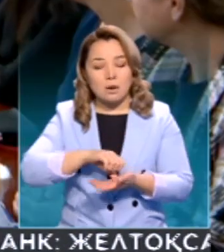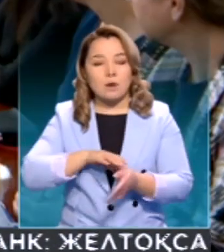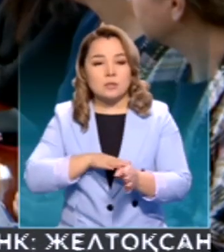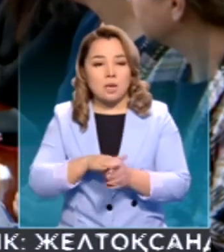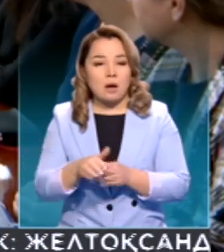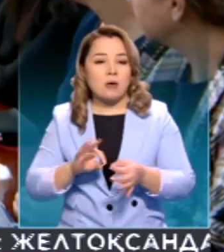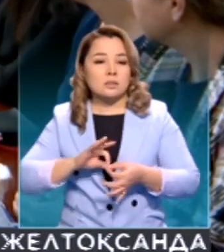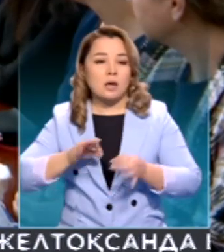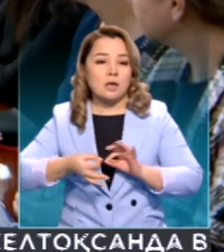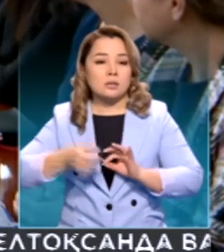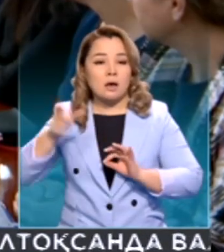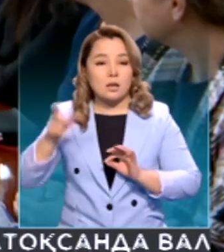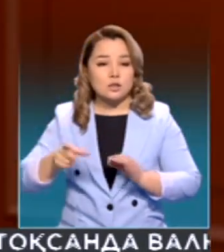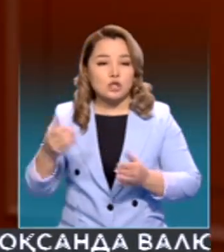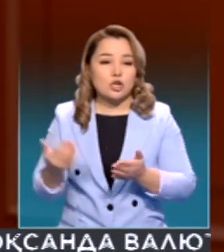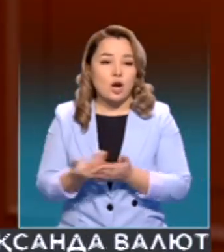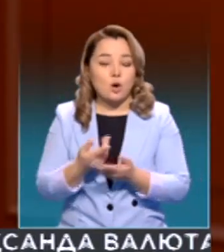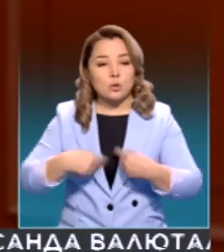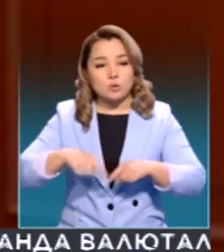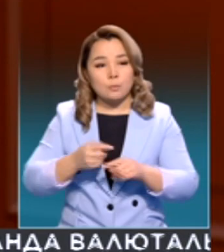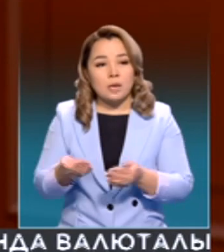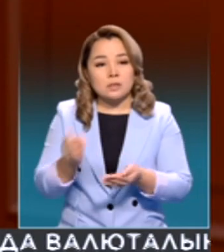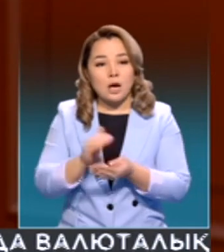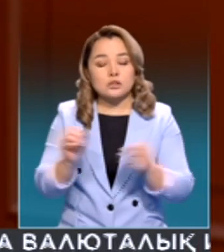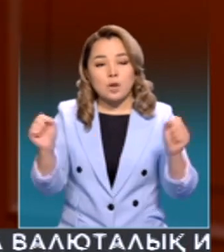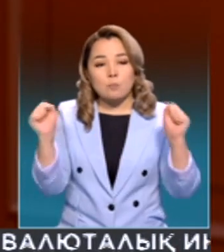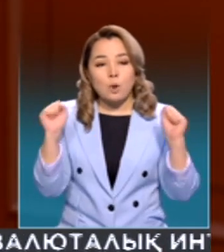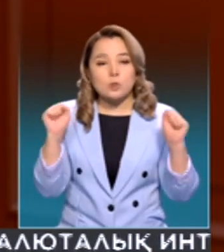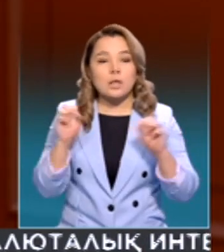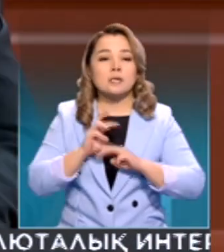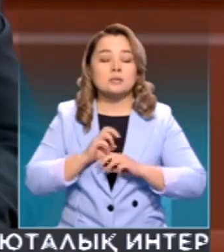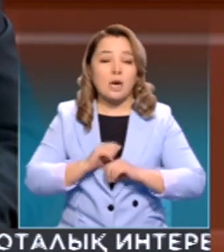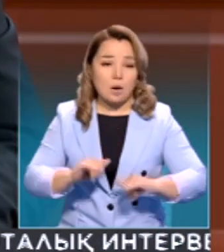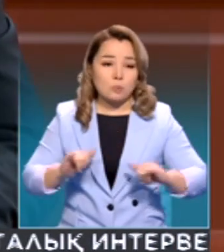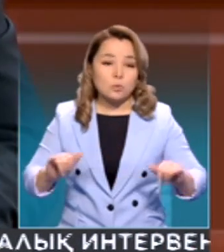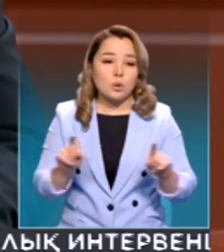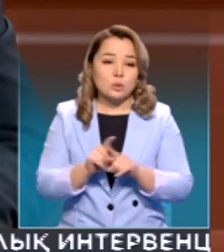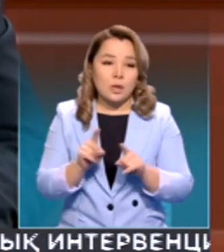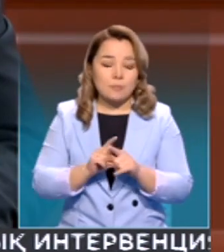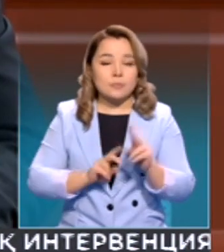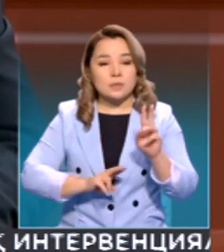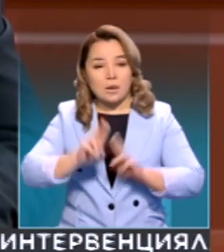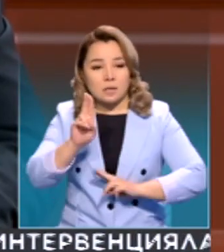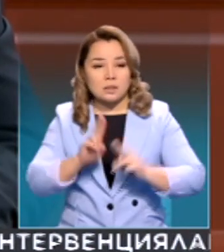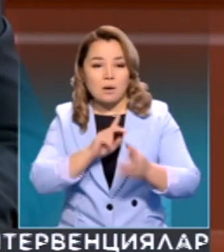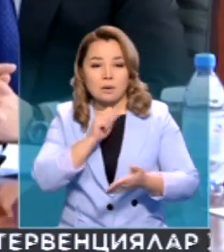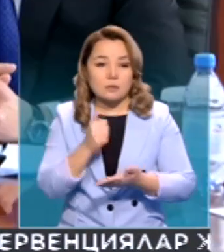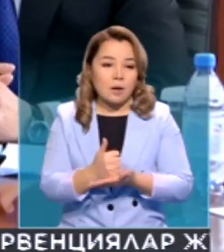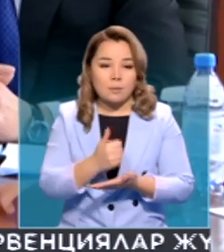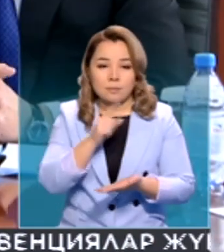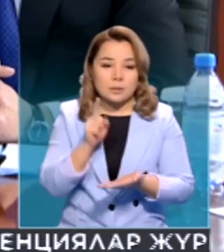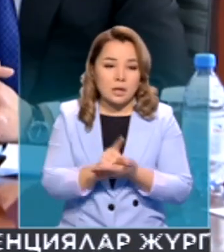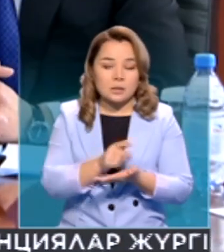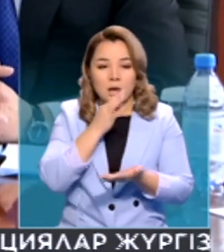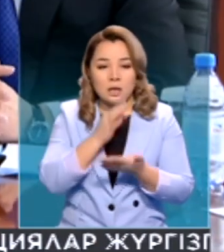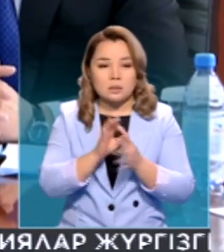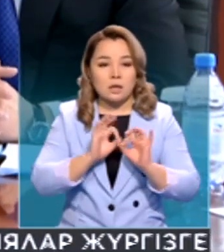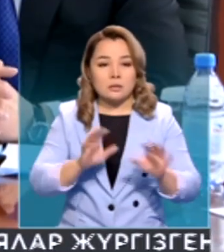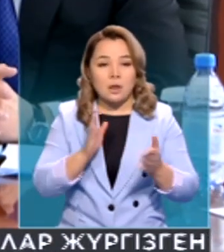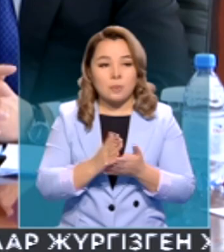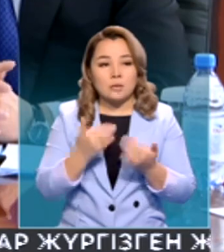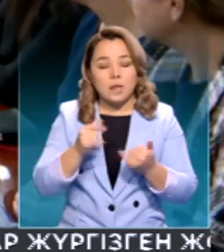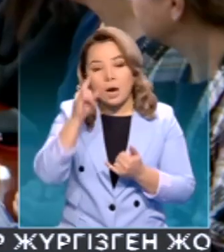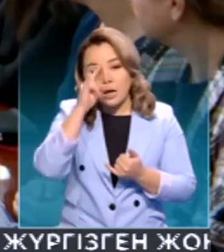Жаңа министрді ұжымға таныстырған үкімет басшысы спортты дамыту тәсілін өзгерту басты міндеттердің бірі екенін ескертті. Сонымен